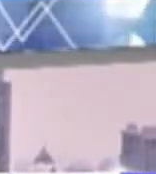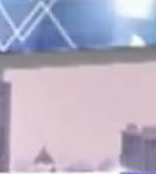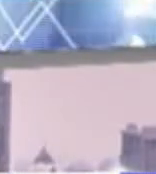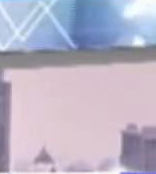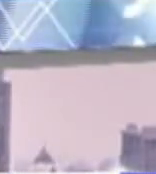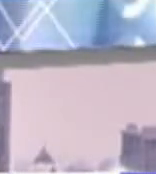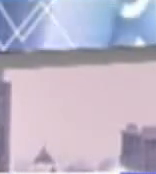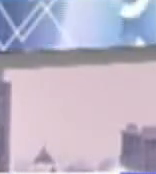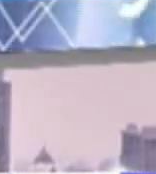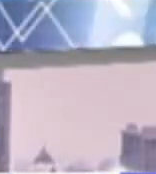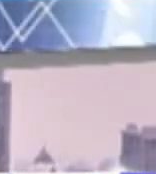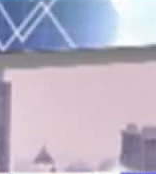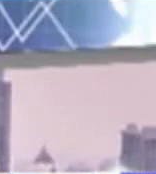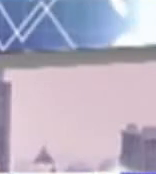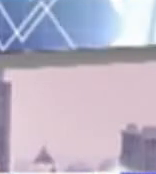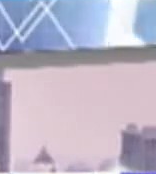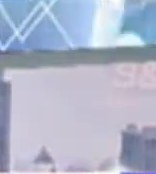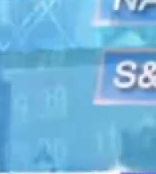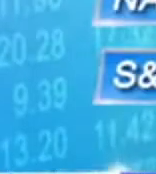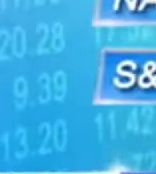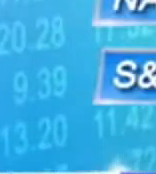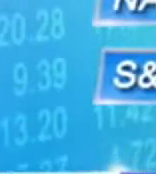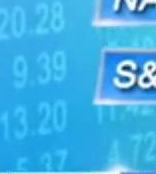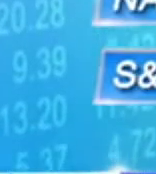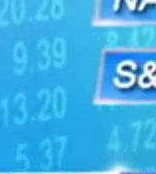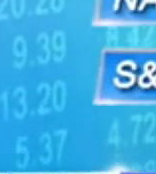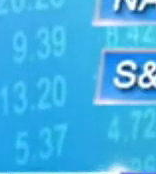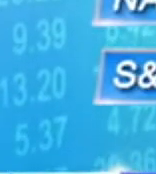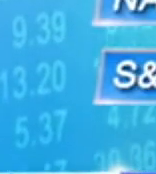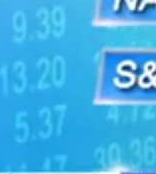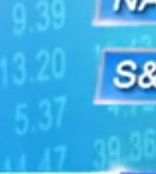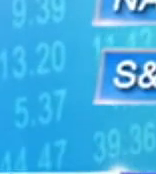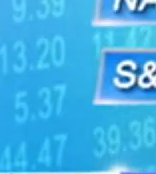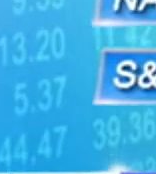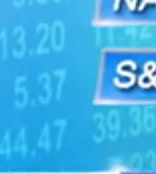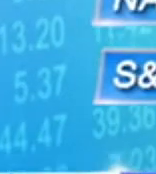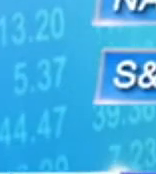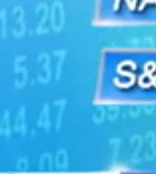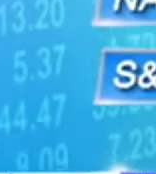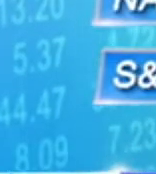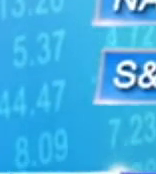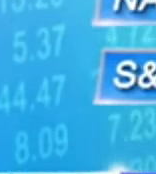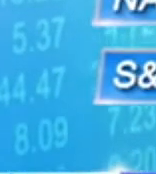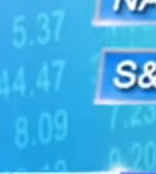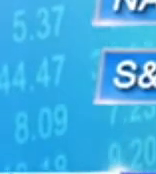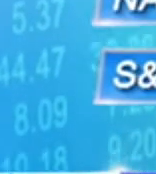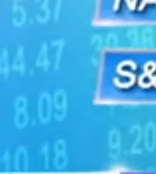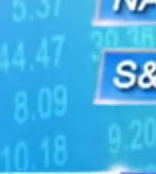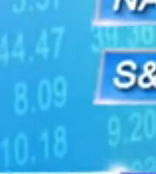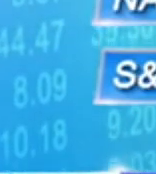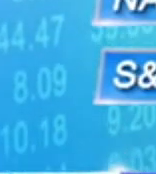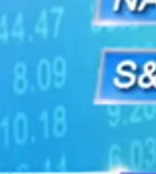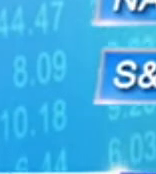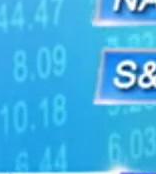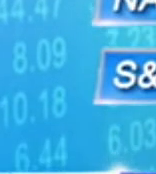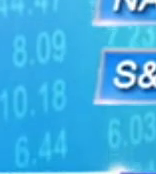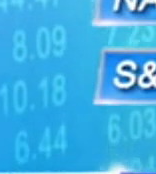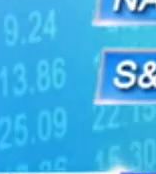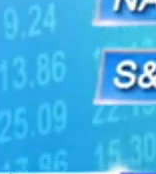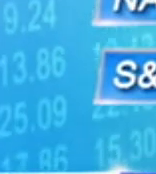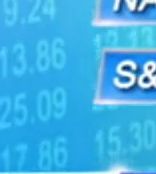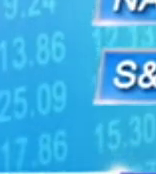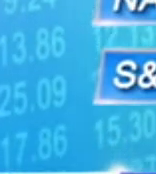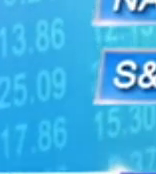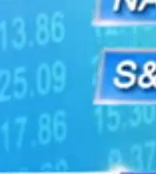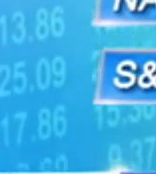ต่ำสุดในรอบเกือบ8ปีค่ะผลักดันให้ดัชนีดาวโจนส์ปรับตัวเพิ่มขึ้นมาได้62.87 จุดไปปิดที่ระ